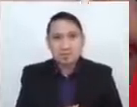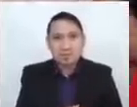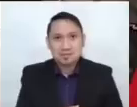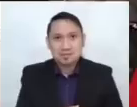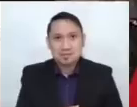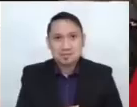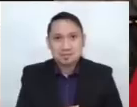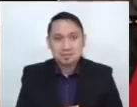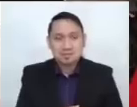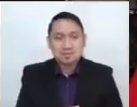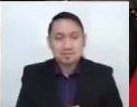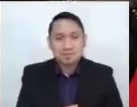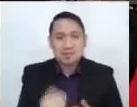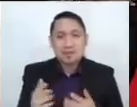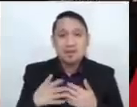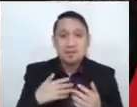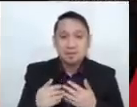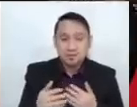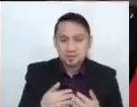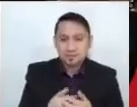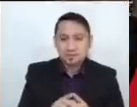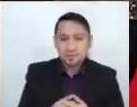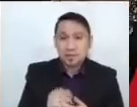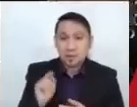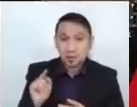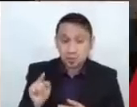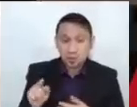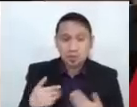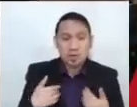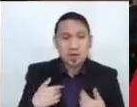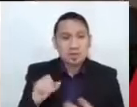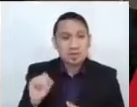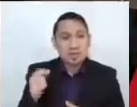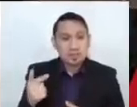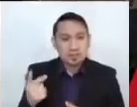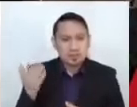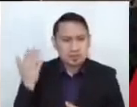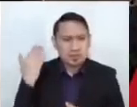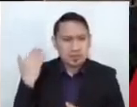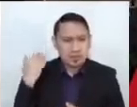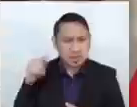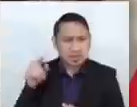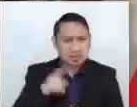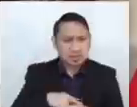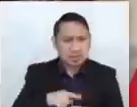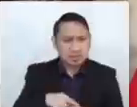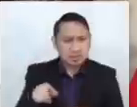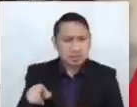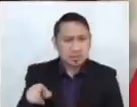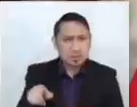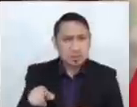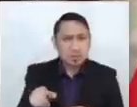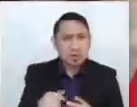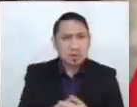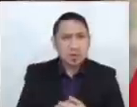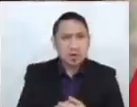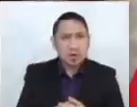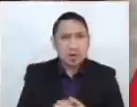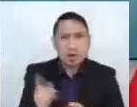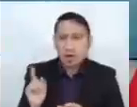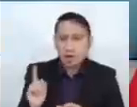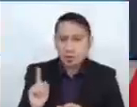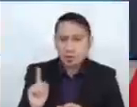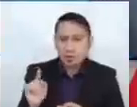Apo, Chema Bello, kayo po yung nagsilbi bilang Solicitor General noong panahon ni dating Pangulong Ramos. Ano po? Ano natatandaan